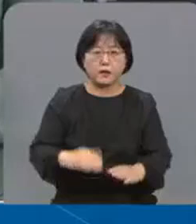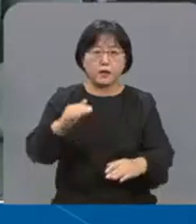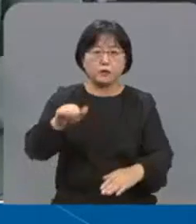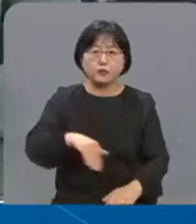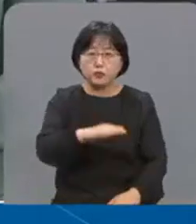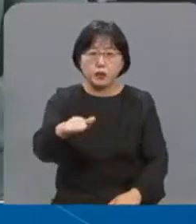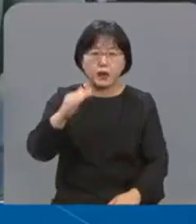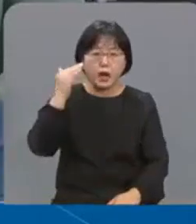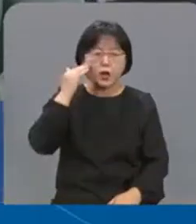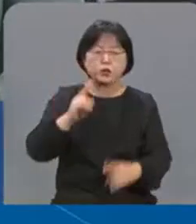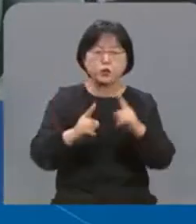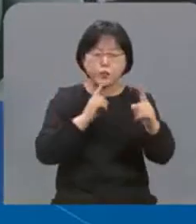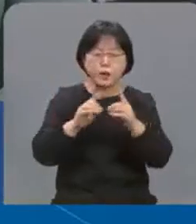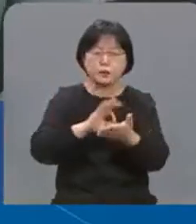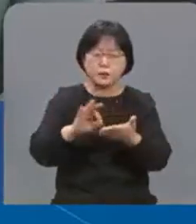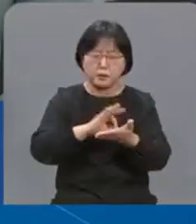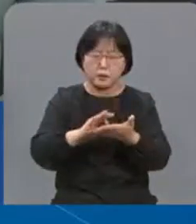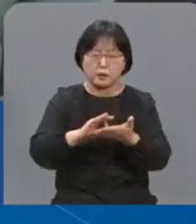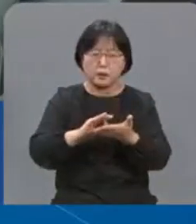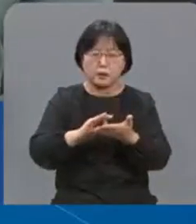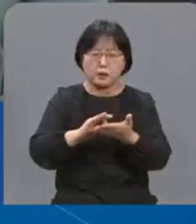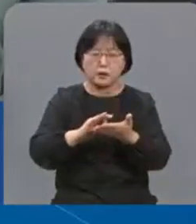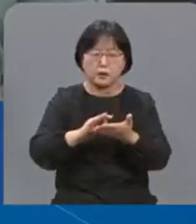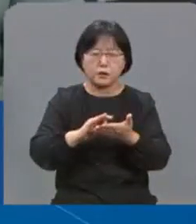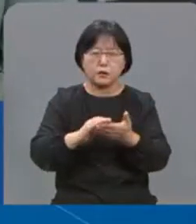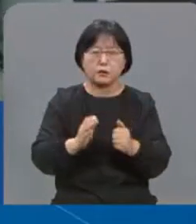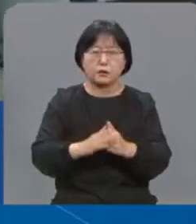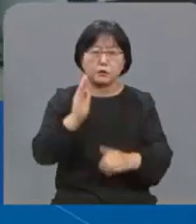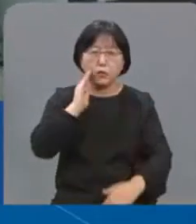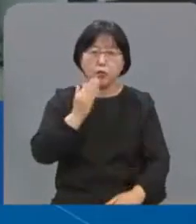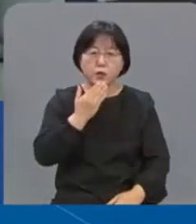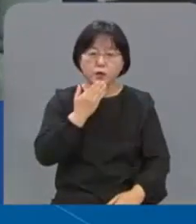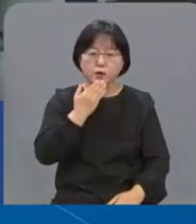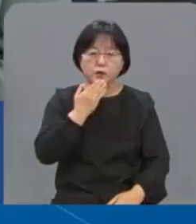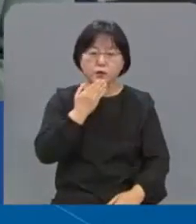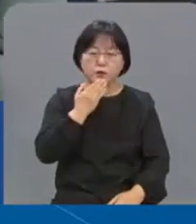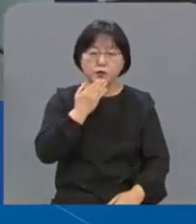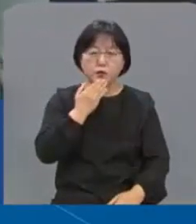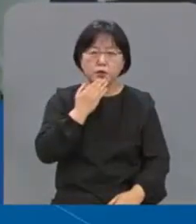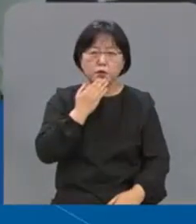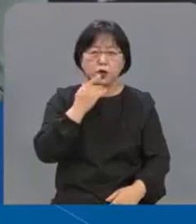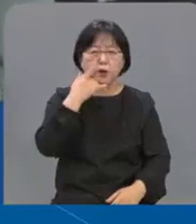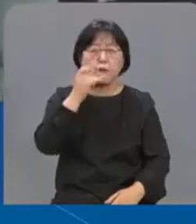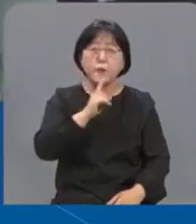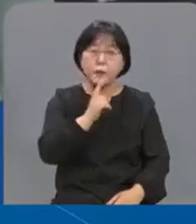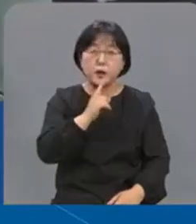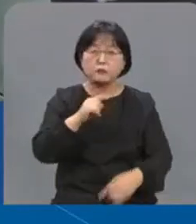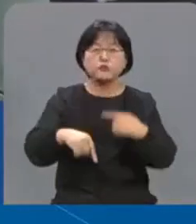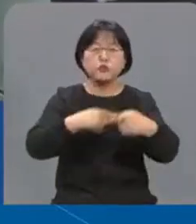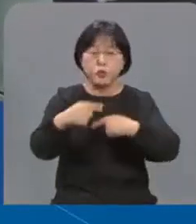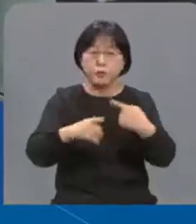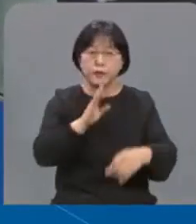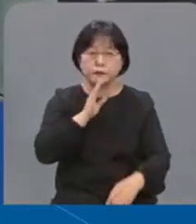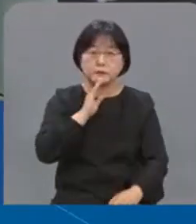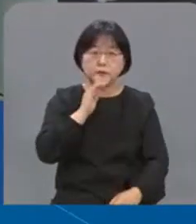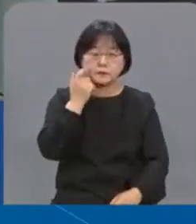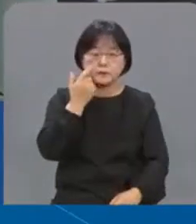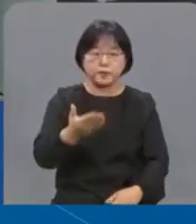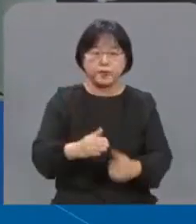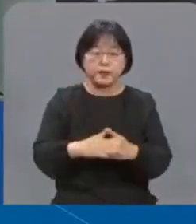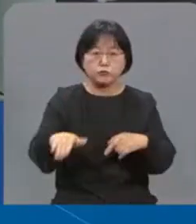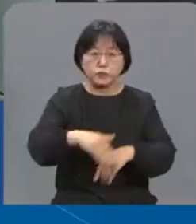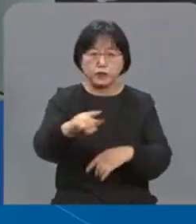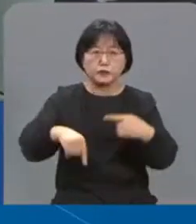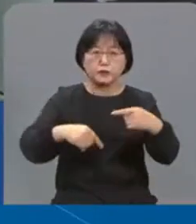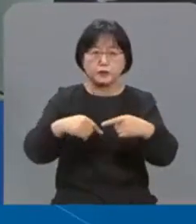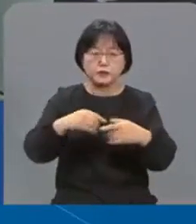우리가 한국어를 쓰는 것처럼 한국어가 마치 모국어인 것처럼 농인분들에게는 모국어가 수어가 되는 거네요. 네, 맞습니다. 우리가